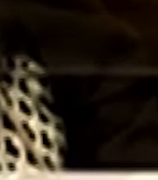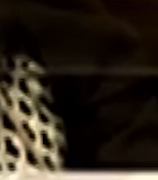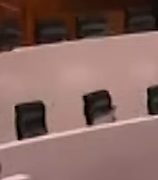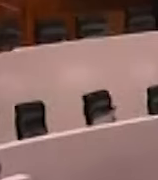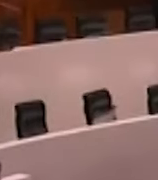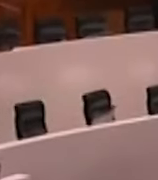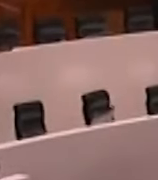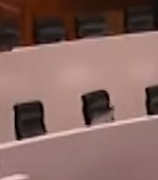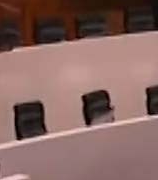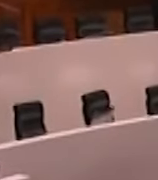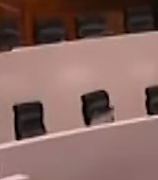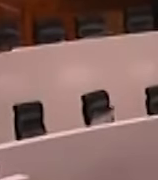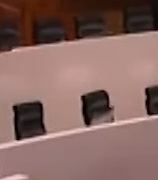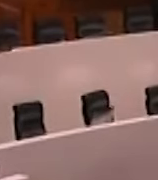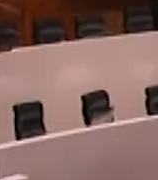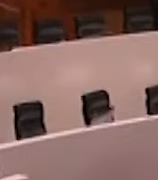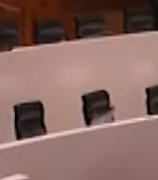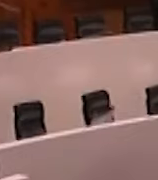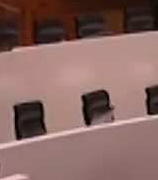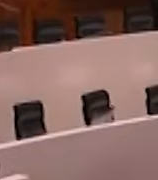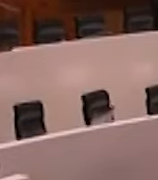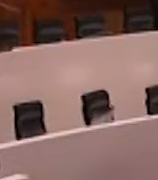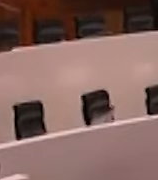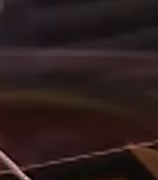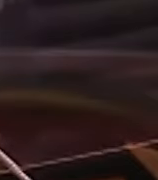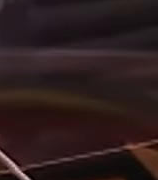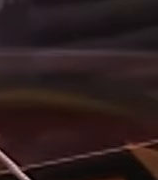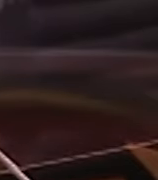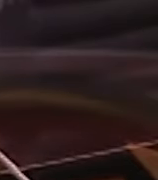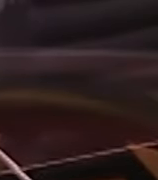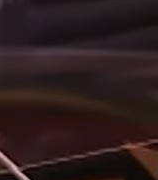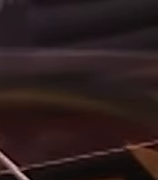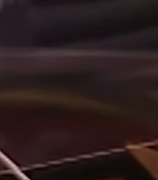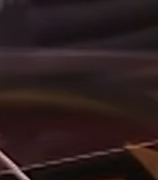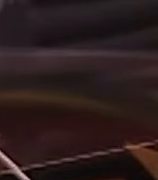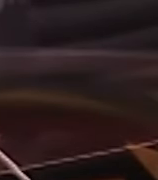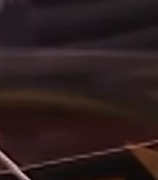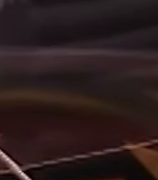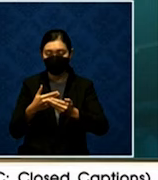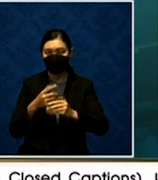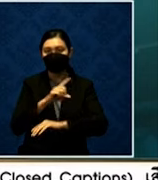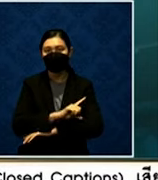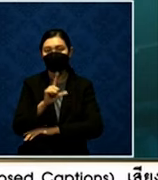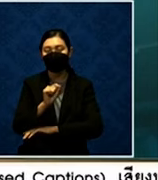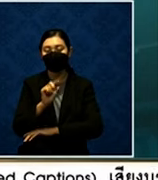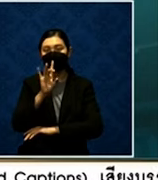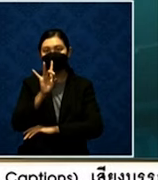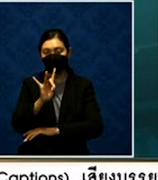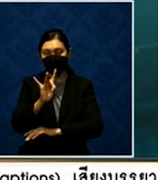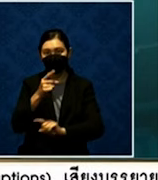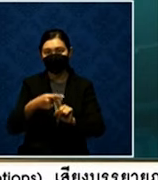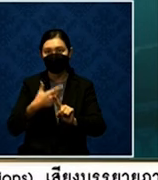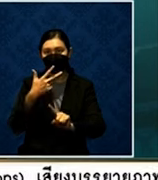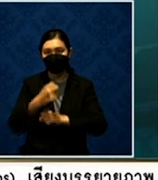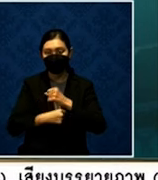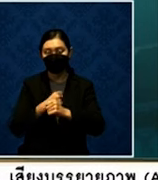การโอนหุ้นบริษัทดังกล่าวซึ่งเป็นบริษัทรับเหมาก่อสร้างค่ะที่โอนให้นายสุภวัฒน์หรือเรียกว่านอมินีขึ้นมาเพื่อปกปิดทรัพย์สินตัวเอง